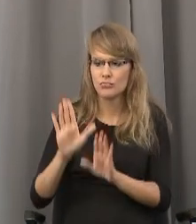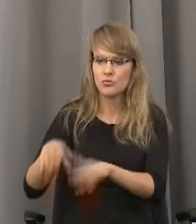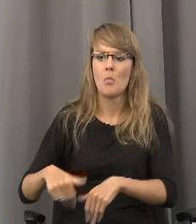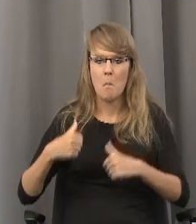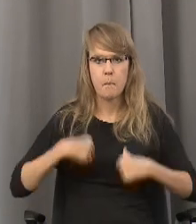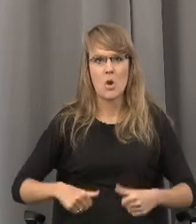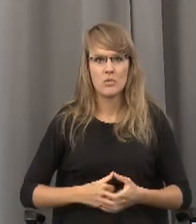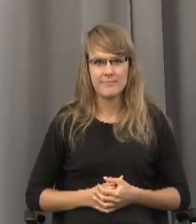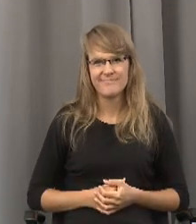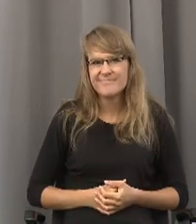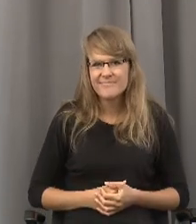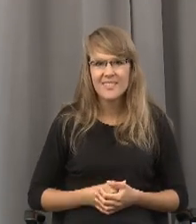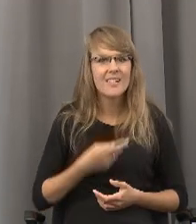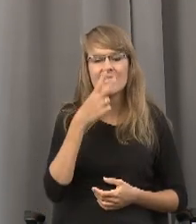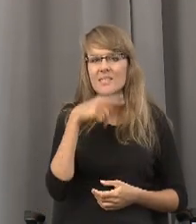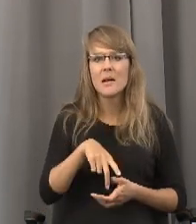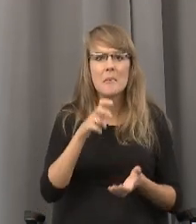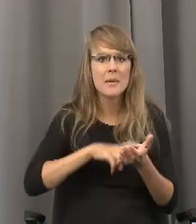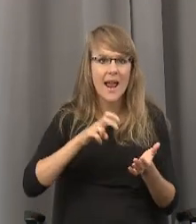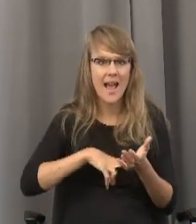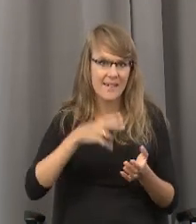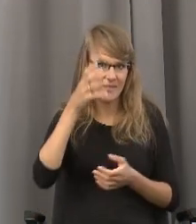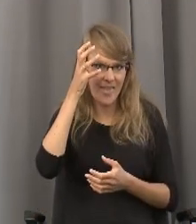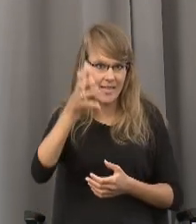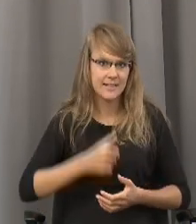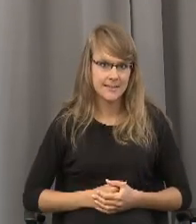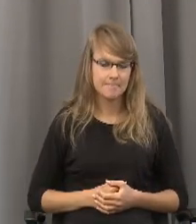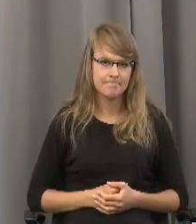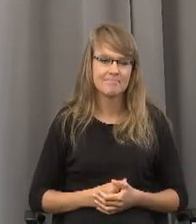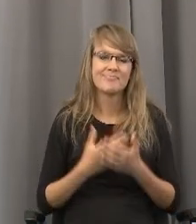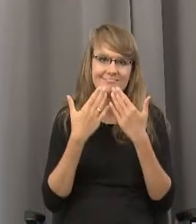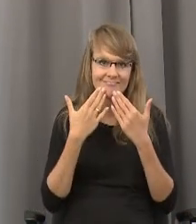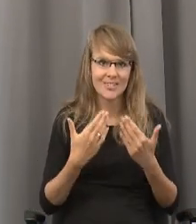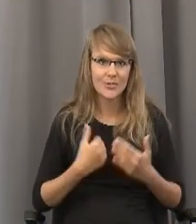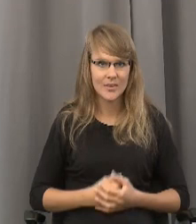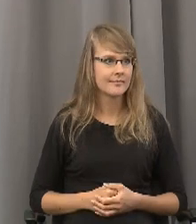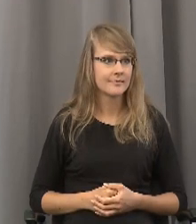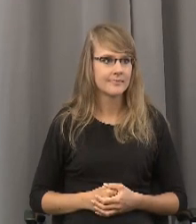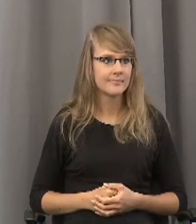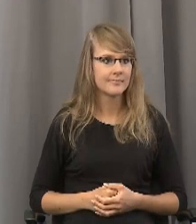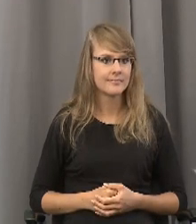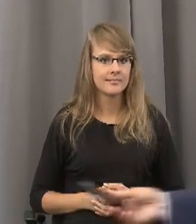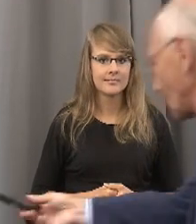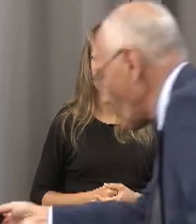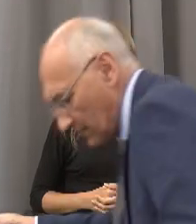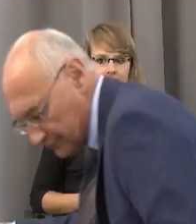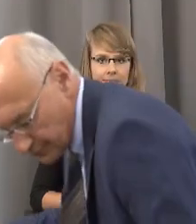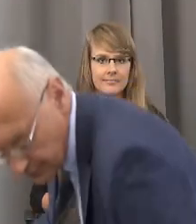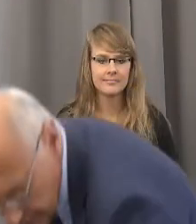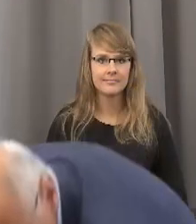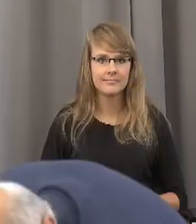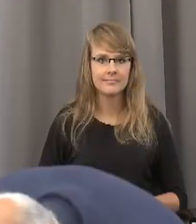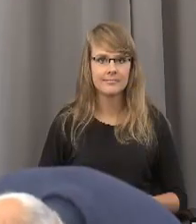znowu to jest brak kształcenia, brak naszej wiedzy. Dziękuję bardzo za uwagę. Dziękuję bardzo, panie profesorze.